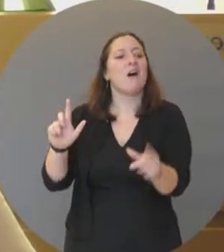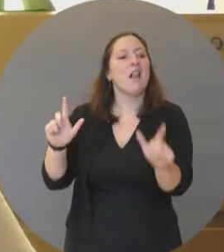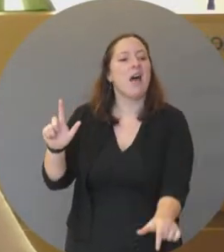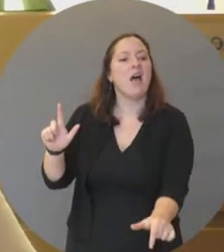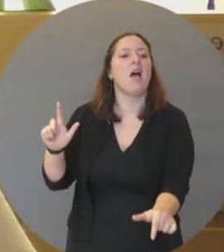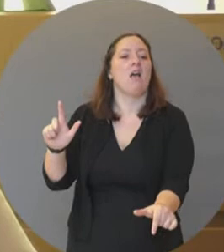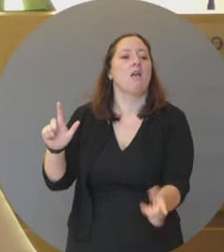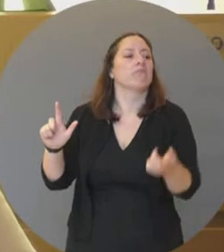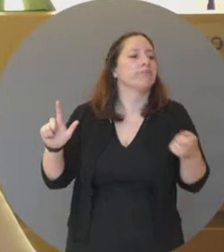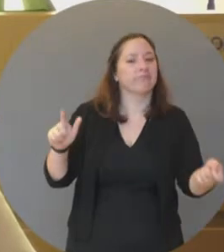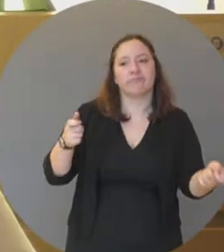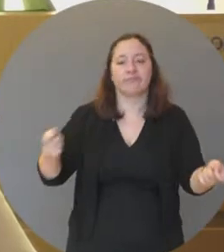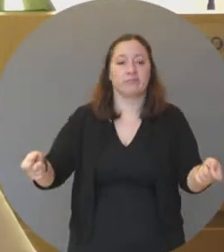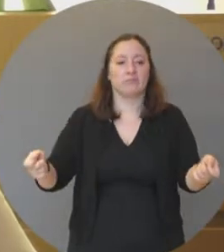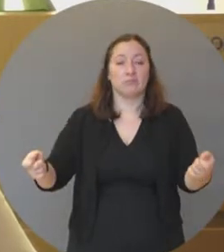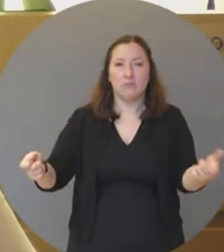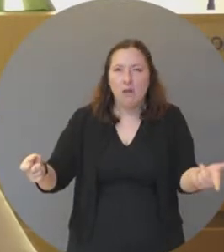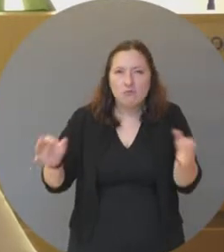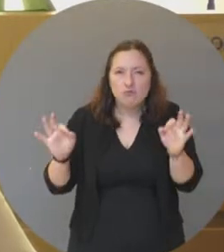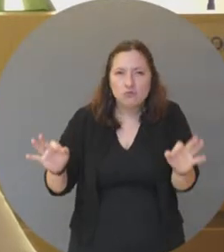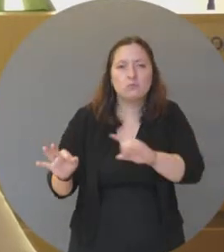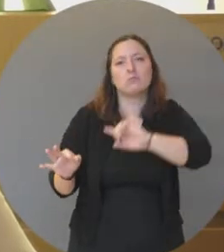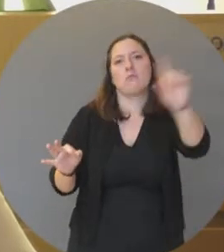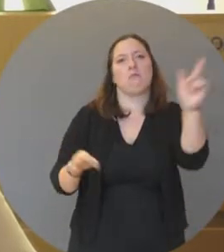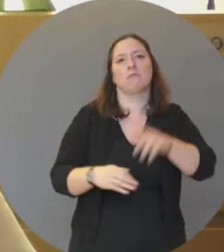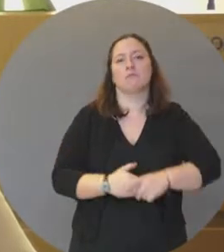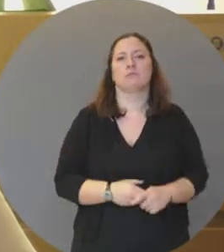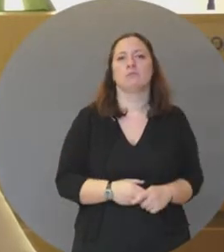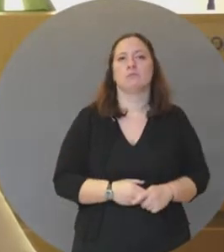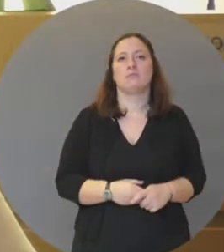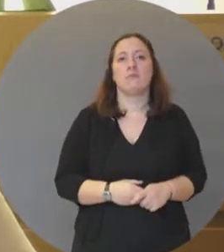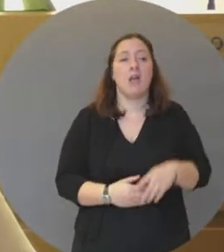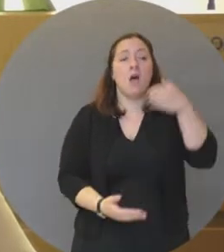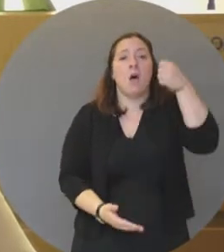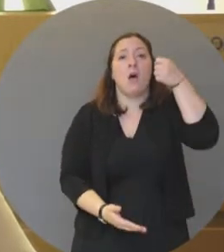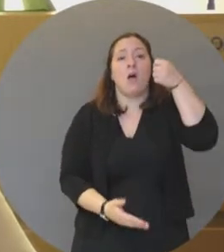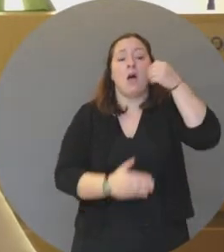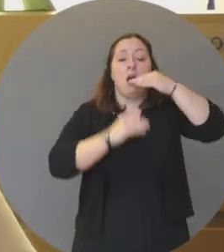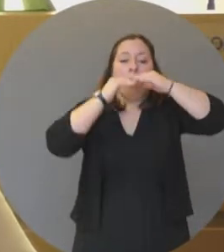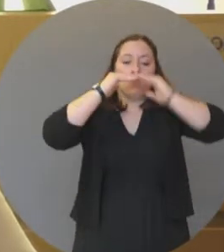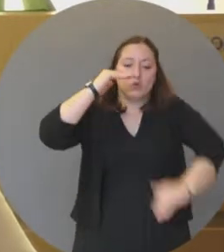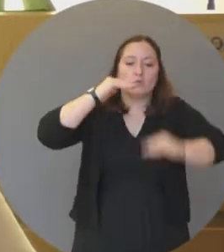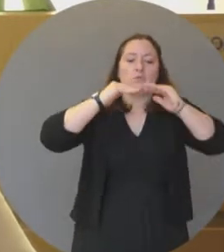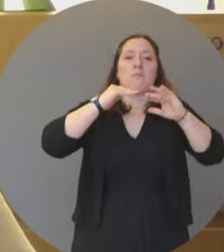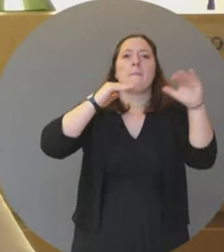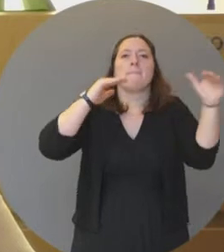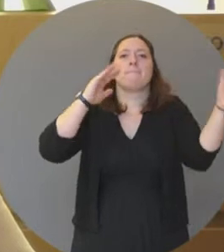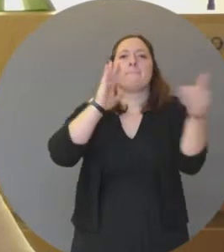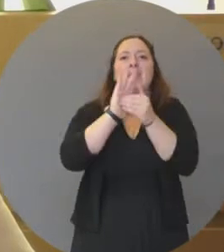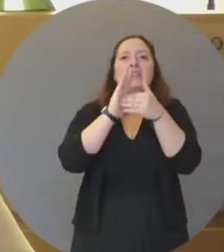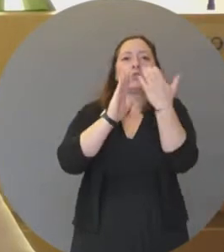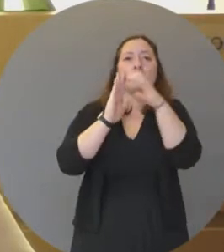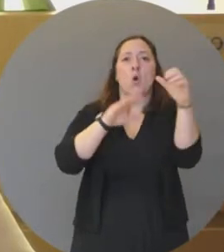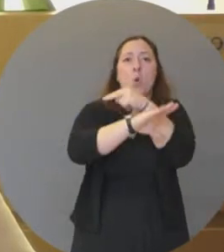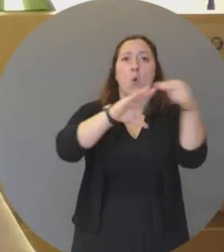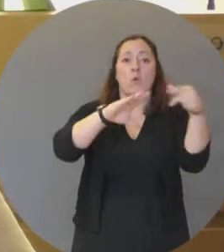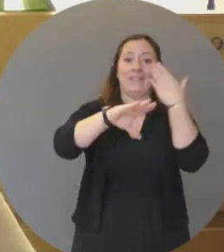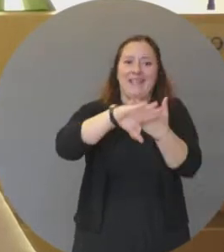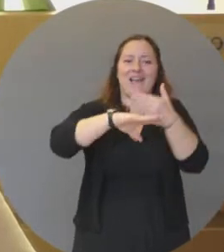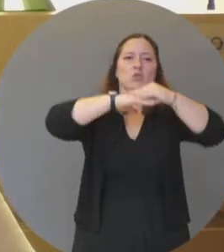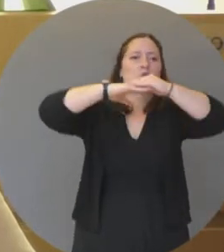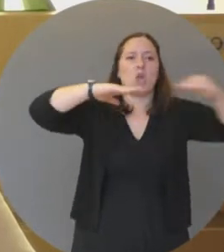indigne aucune allocation ne devrait être inférieure à 1100 euros puisqu'il s'agit là du seuil de pauvreté